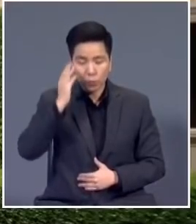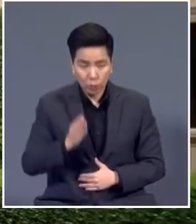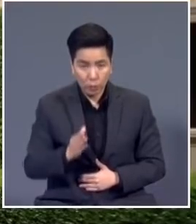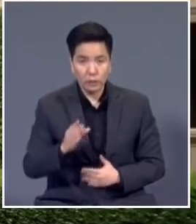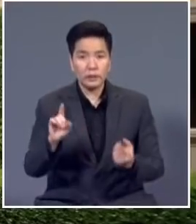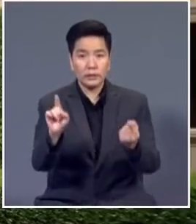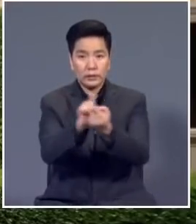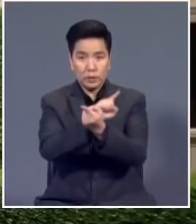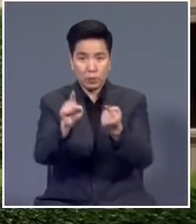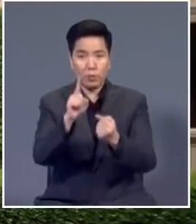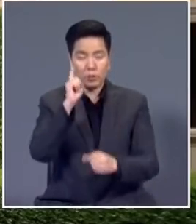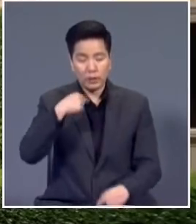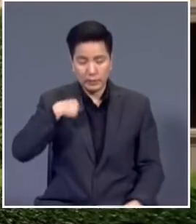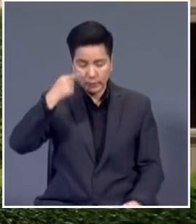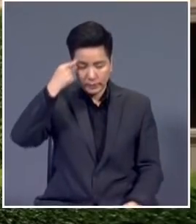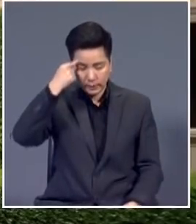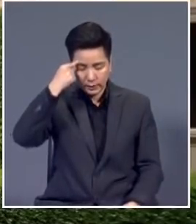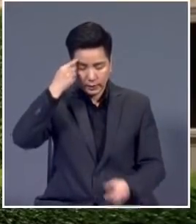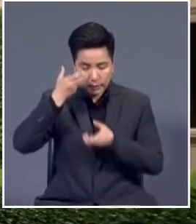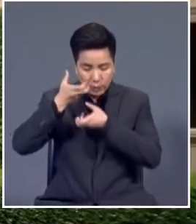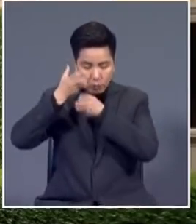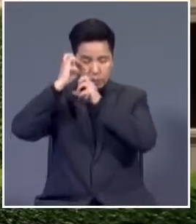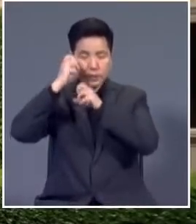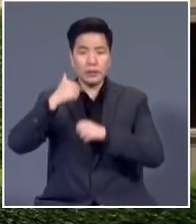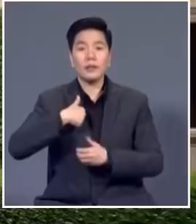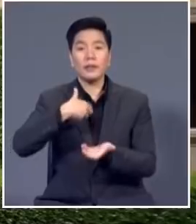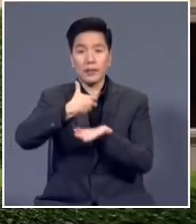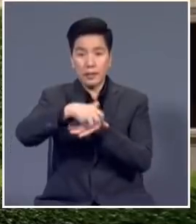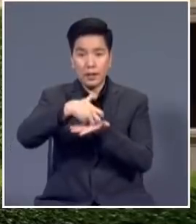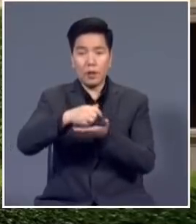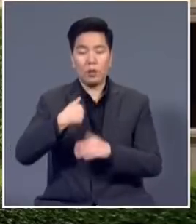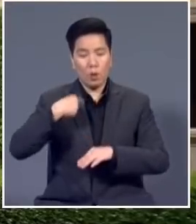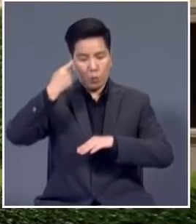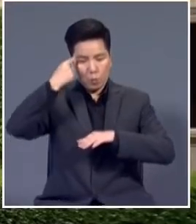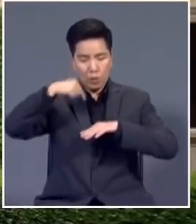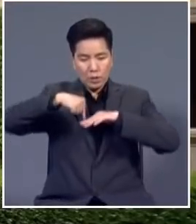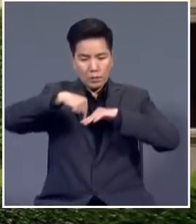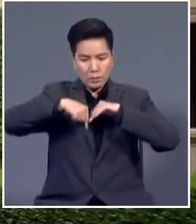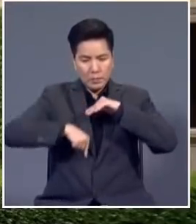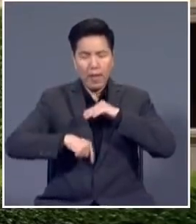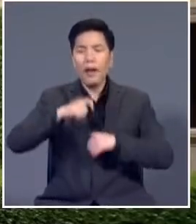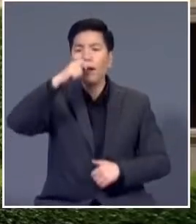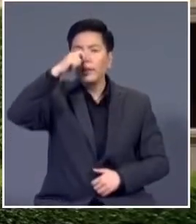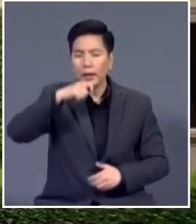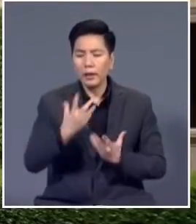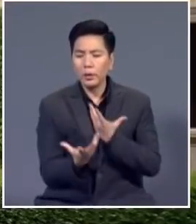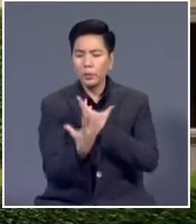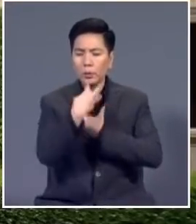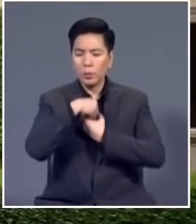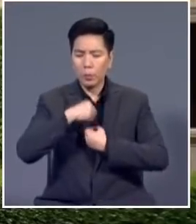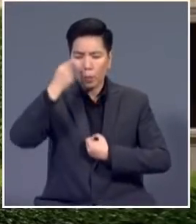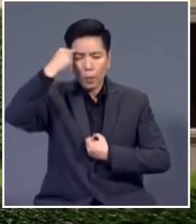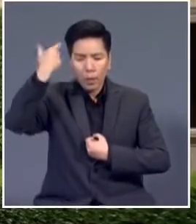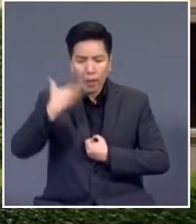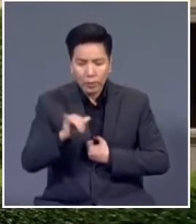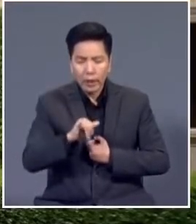มได้ใช้สติทบทวนสิ่งที่ผมพูดไปเมื่อสักครู่ว่าเรารู้อย่างลึกซึ้งถึงความเป็นไทยหรือไม่พร้อมที่จะหลอมรวมกับความเป็น